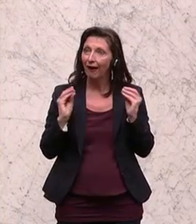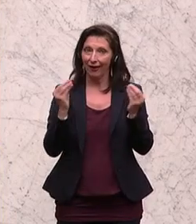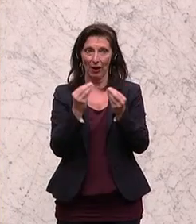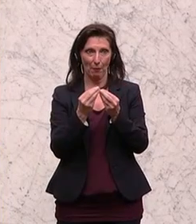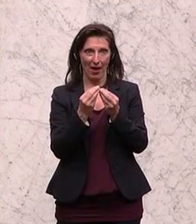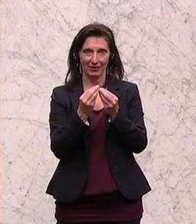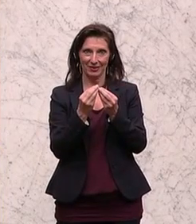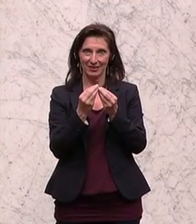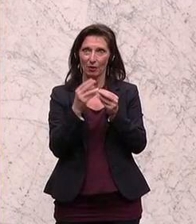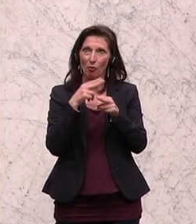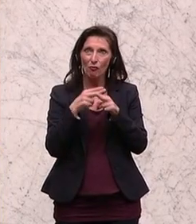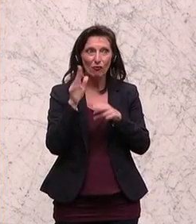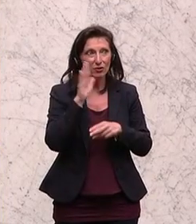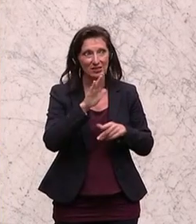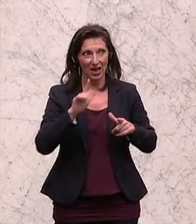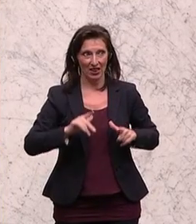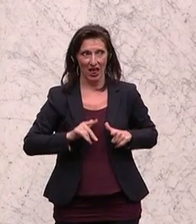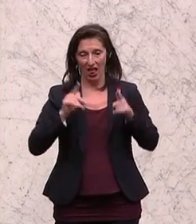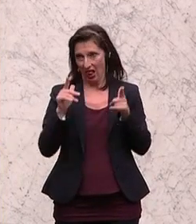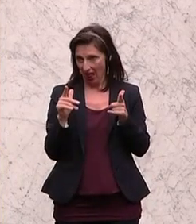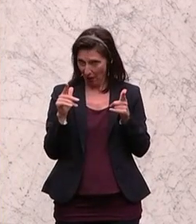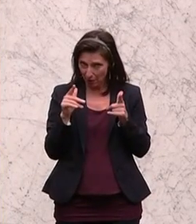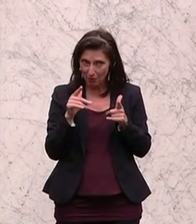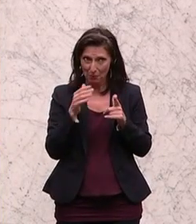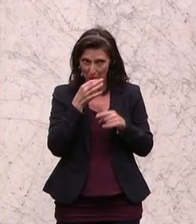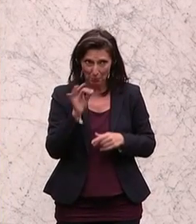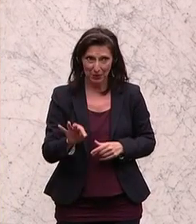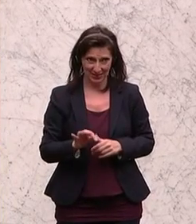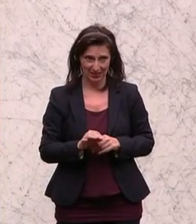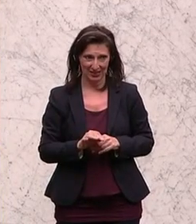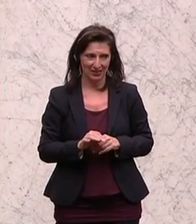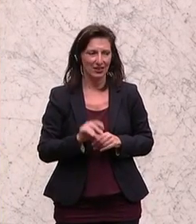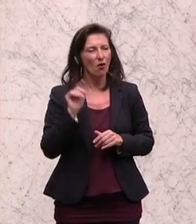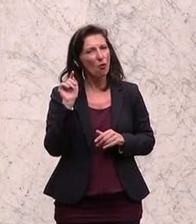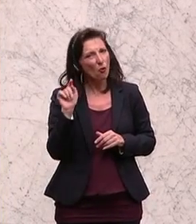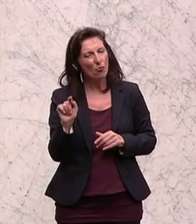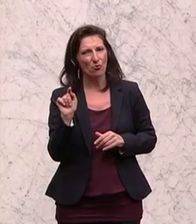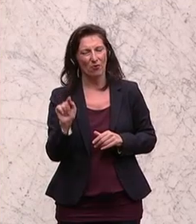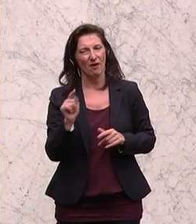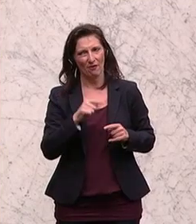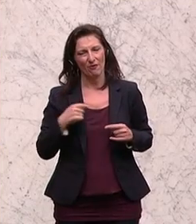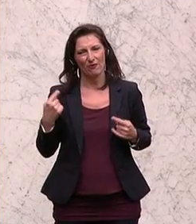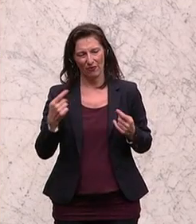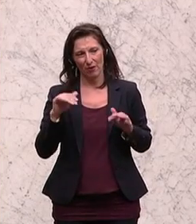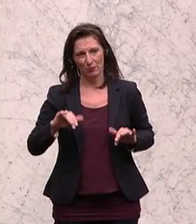den negativen Auswüchsen der Globalisierung schützt. Genau da müssen wir ansetzen. Das heißt,